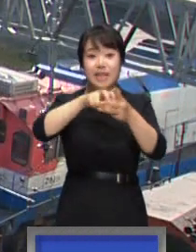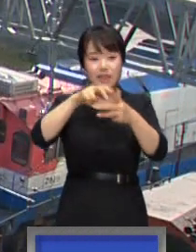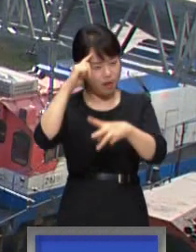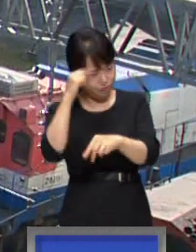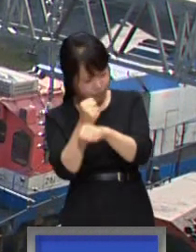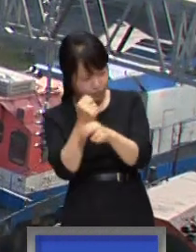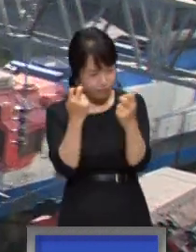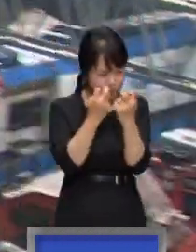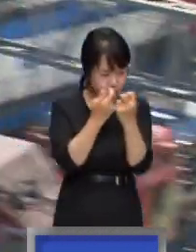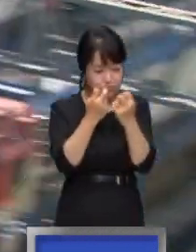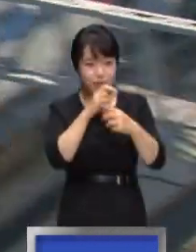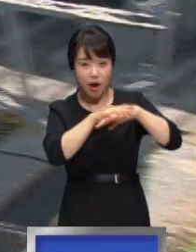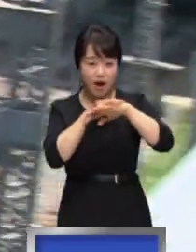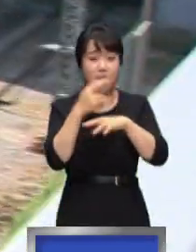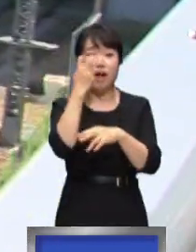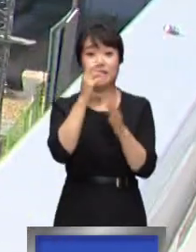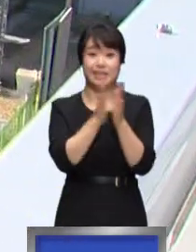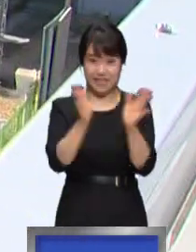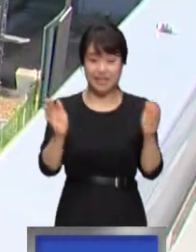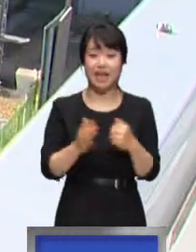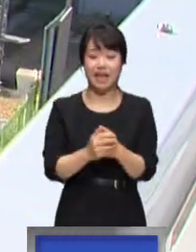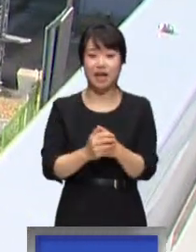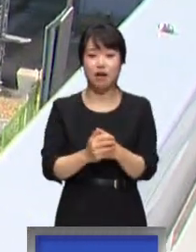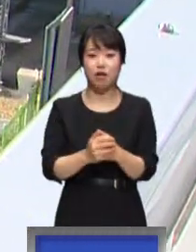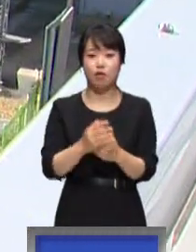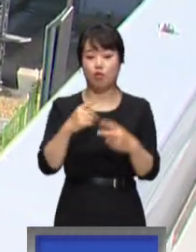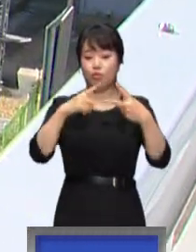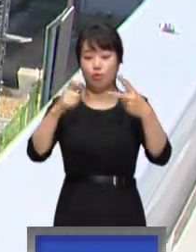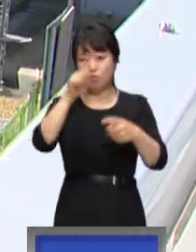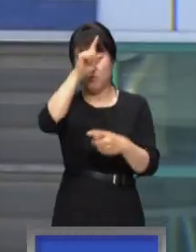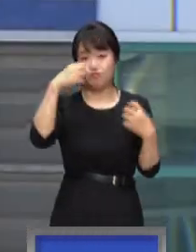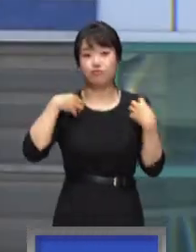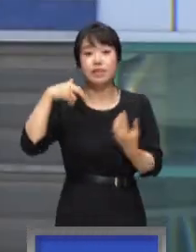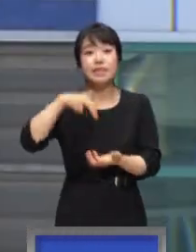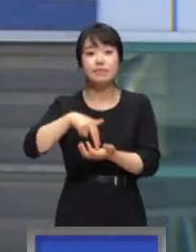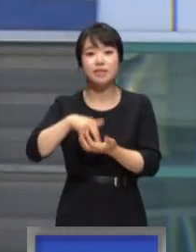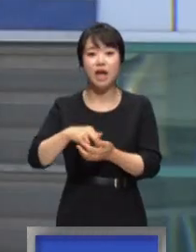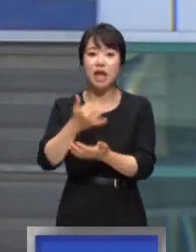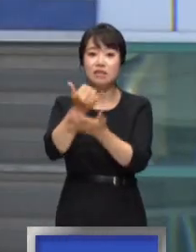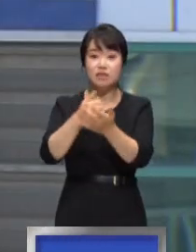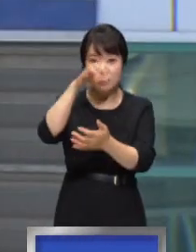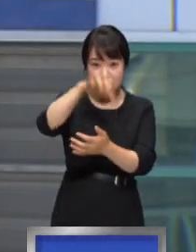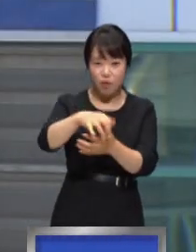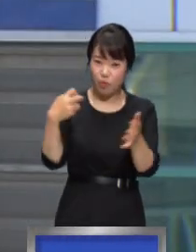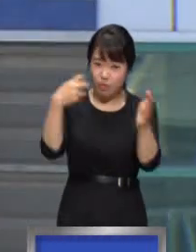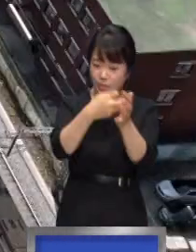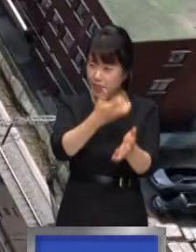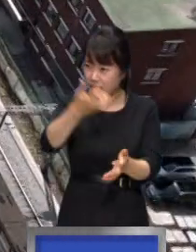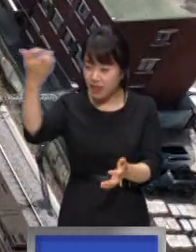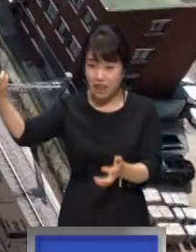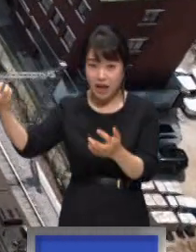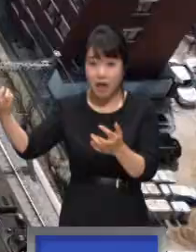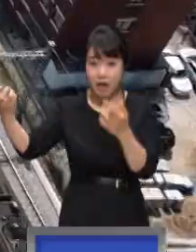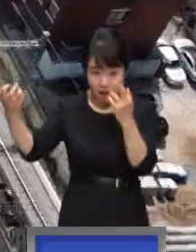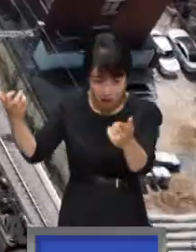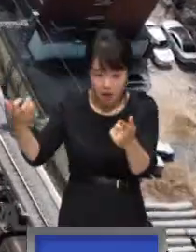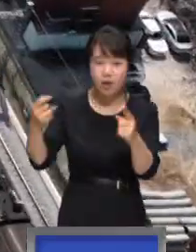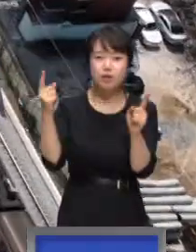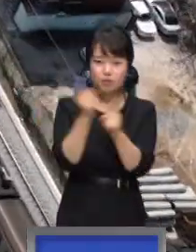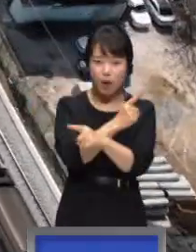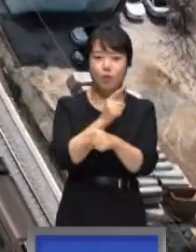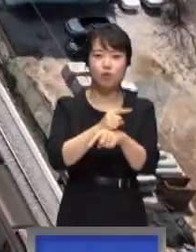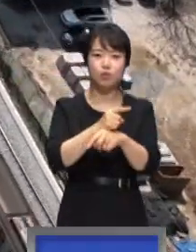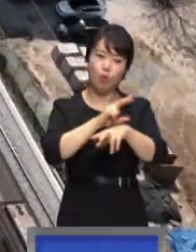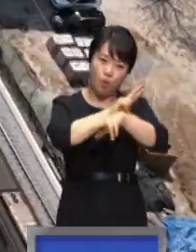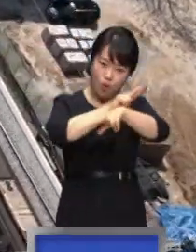들어갑니다. 여기에 더해 동대문구청은 청량리역 정비창 이전과 지상 철도 구간 복개 개발 추진 등에